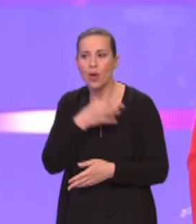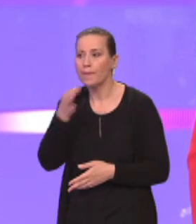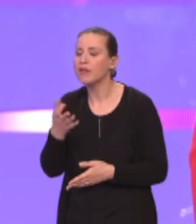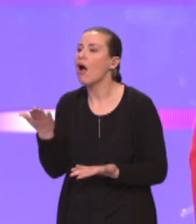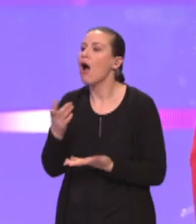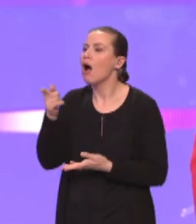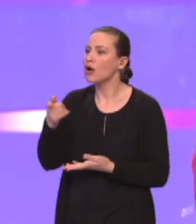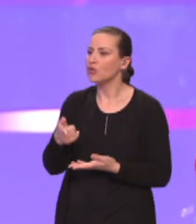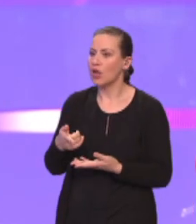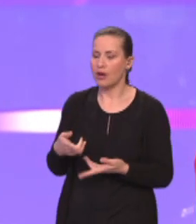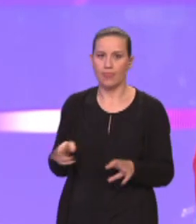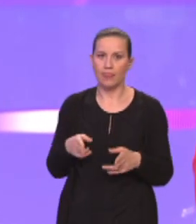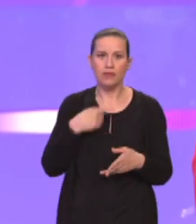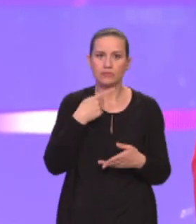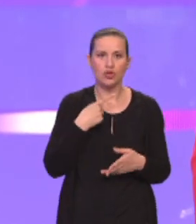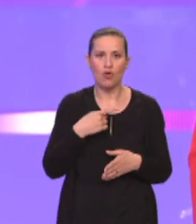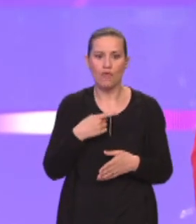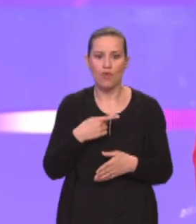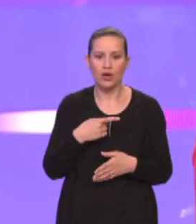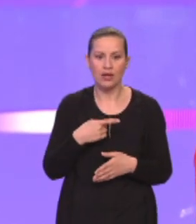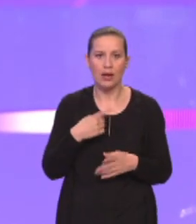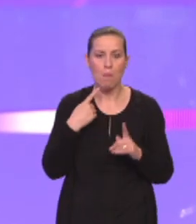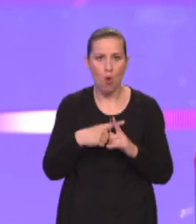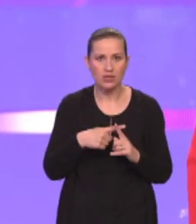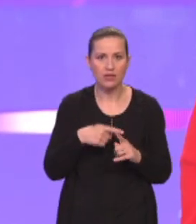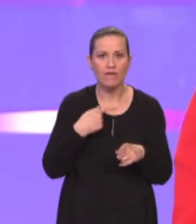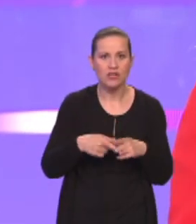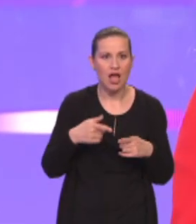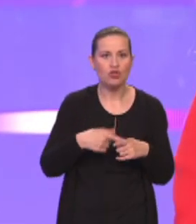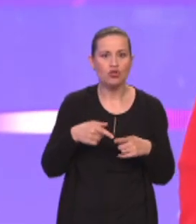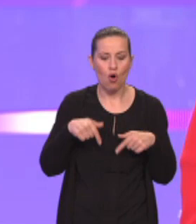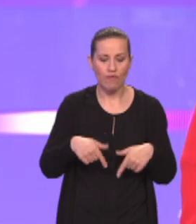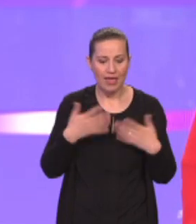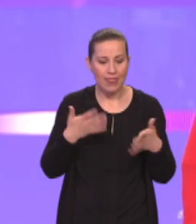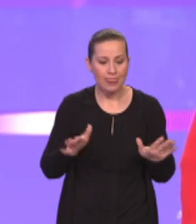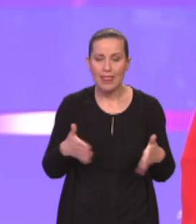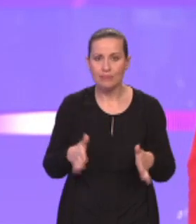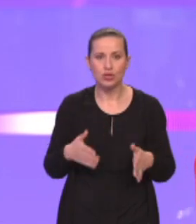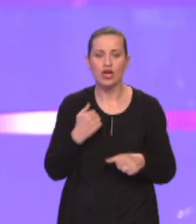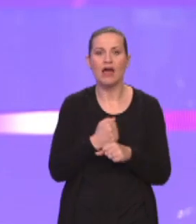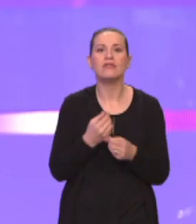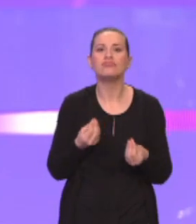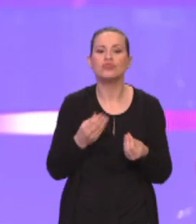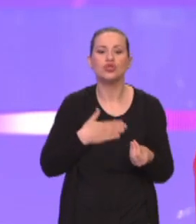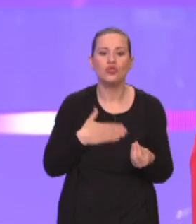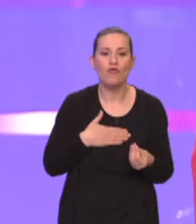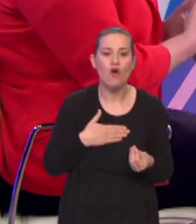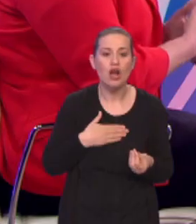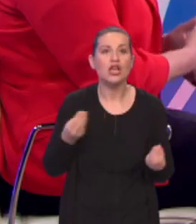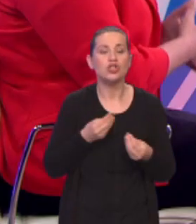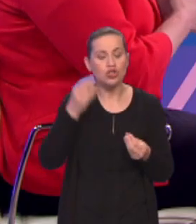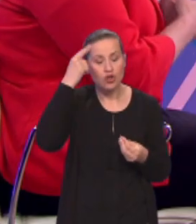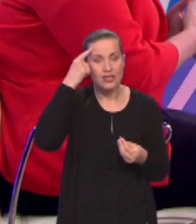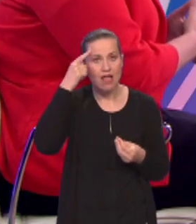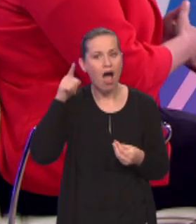kako ti je? Ona ne može govoriti puno optimizma jer ona ne može raditi ovdje ono što voli. Ona voli i ono što raditi, zna.